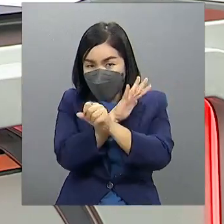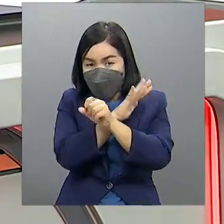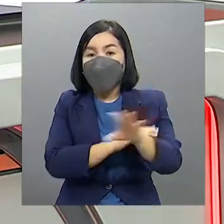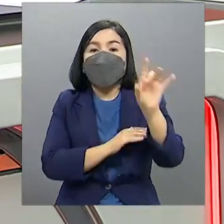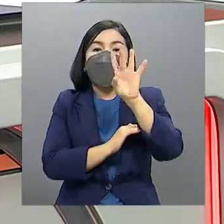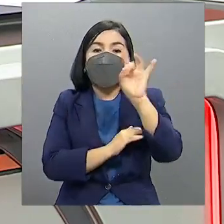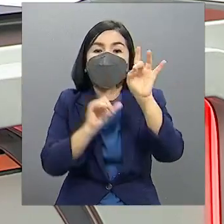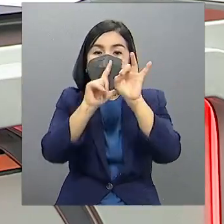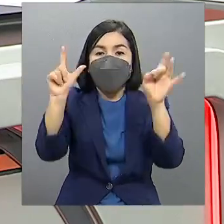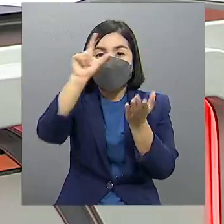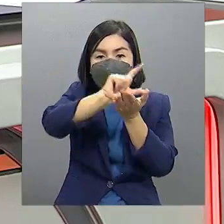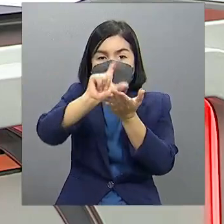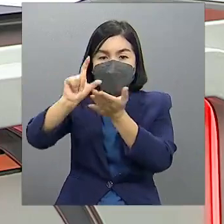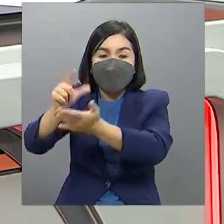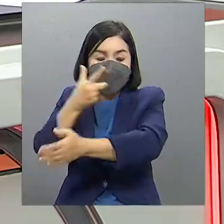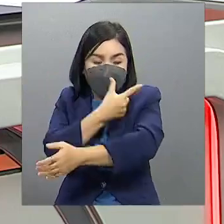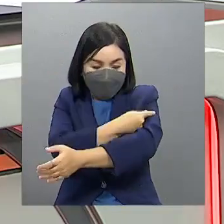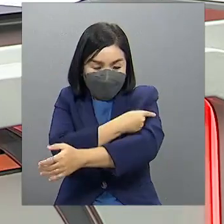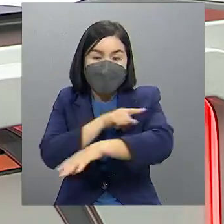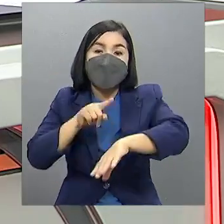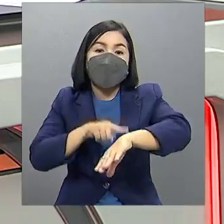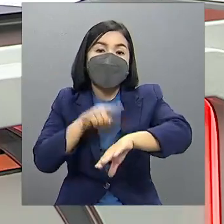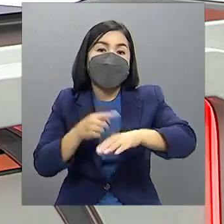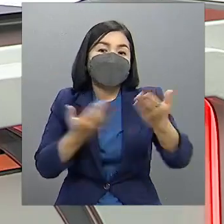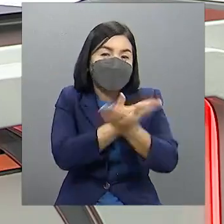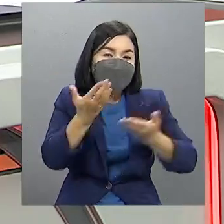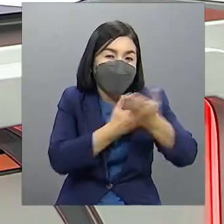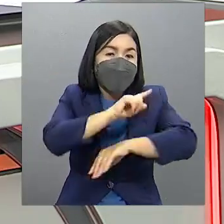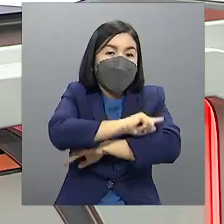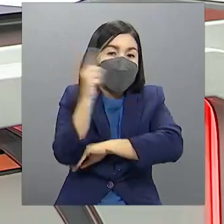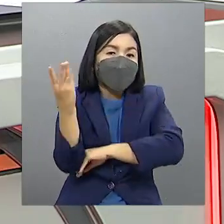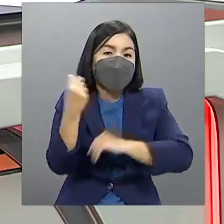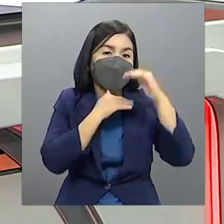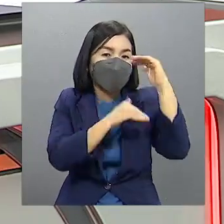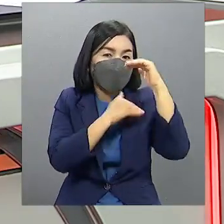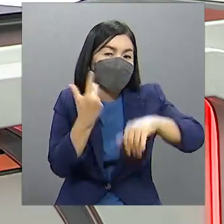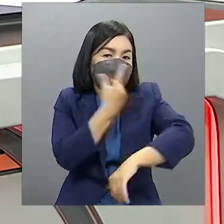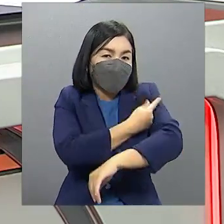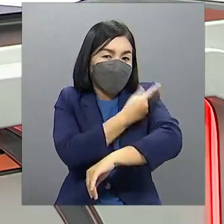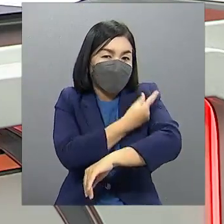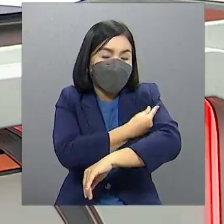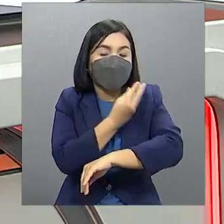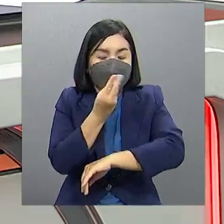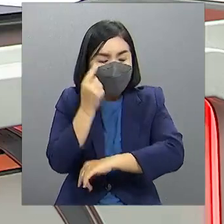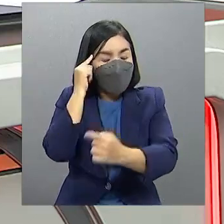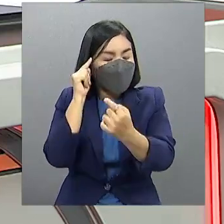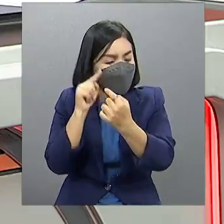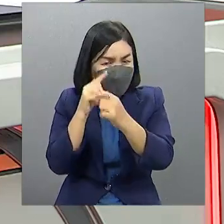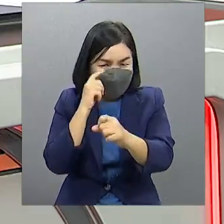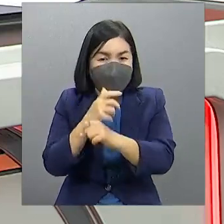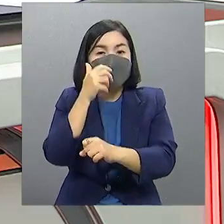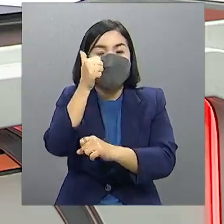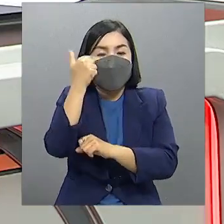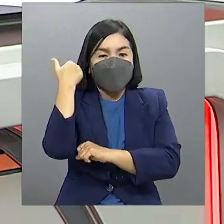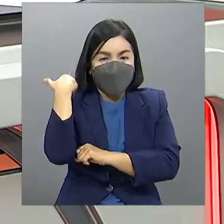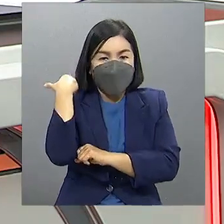คะถ้าพิจารณาจากความเร็วในการฉีดแต่ละวันค่อนข้างจะชัดว่าน่าจะเป็นไปได้ตามเป้าแบบไม่ยากนักค่ะแล้วก็น่าจะ